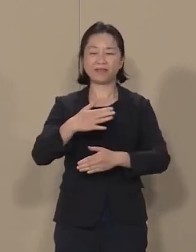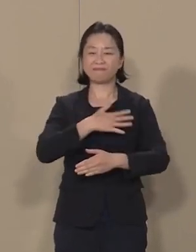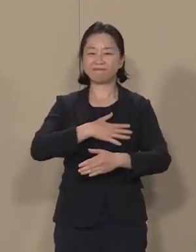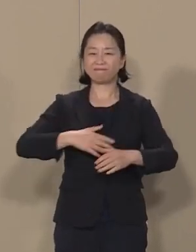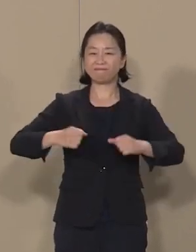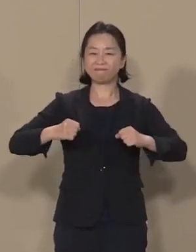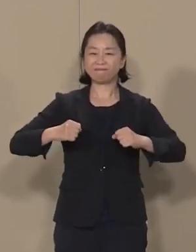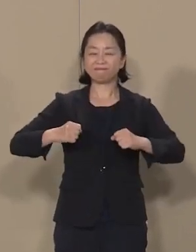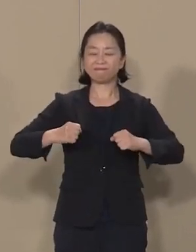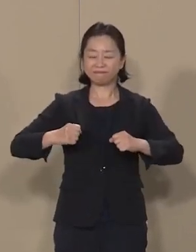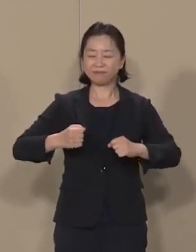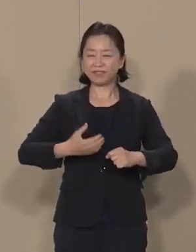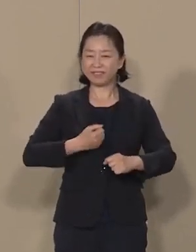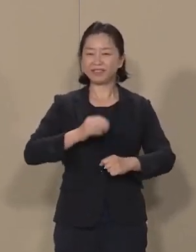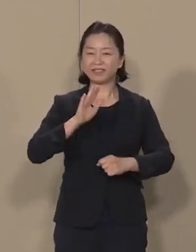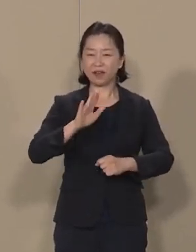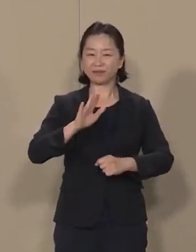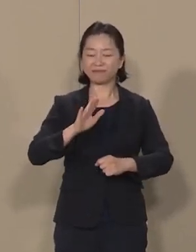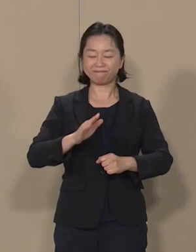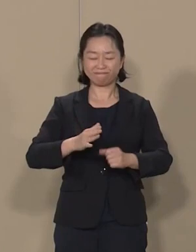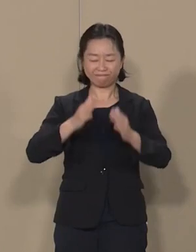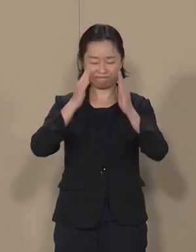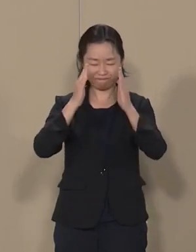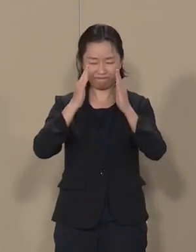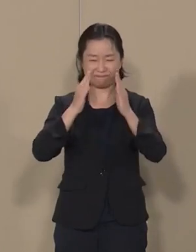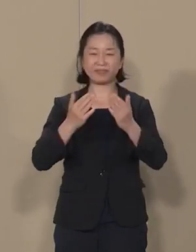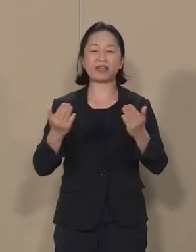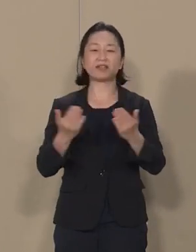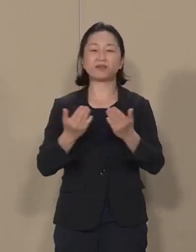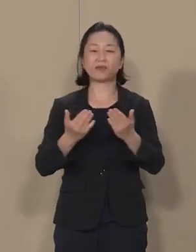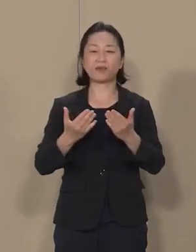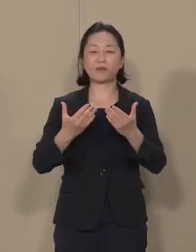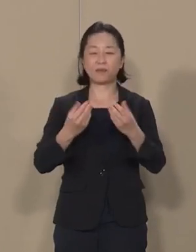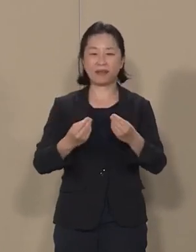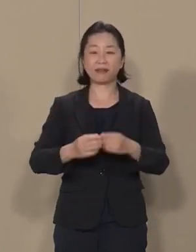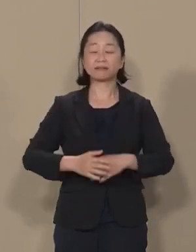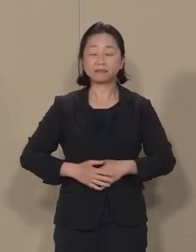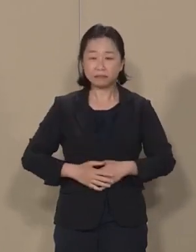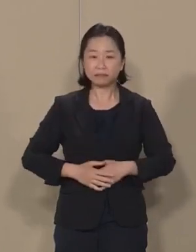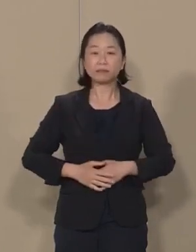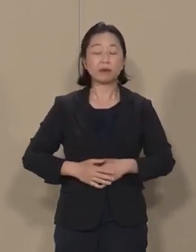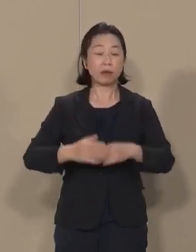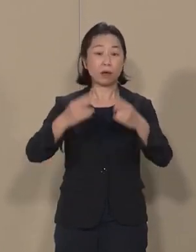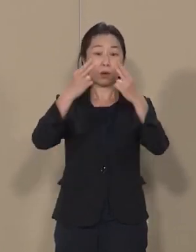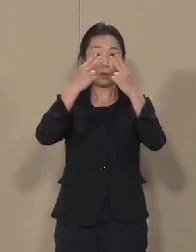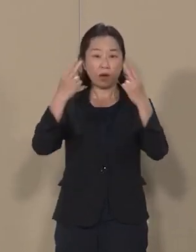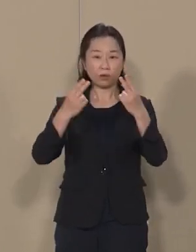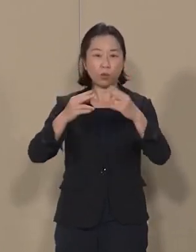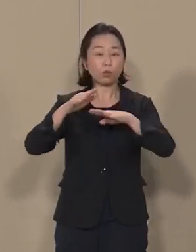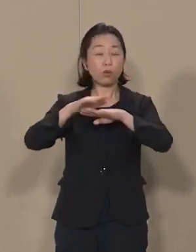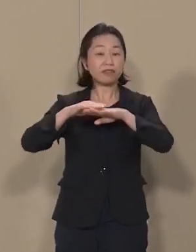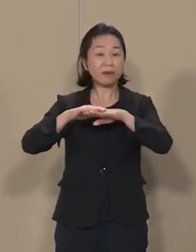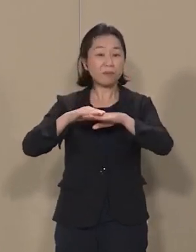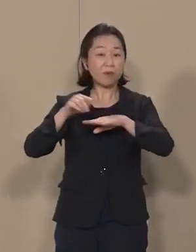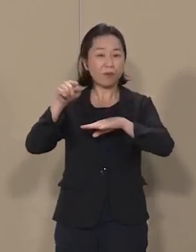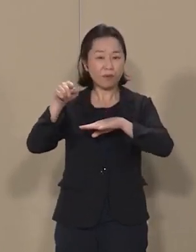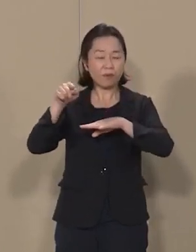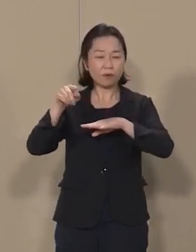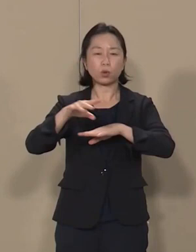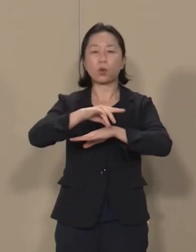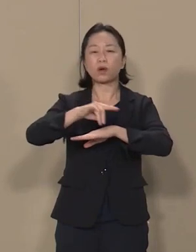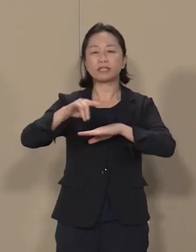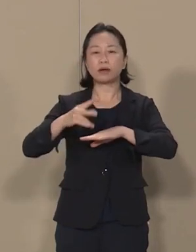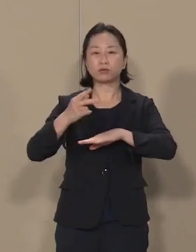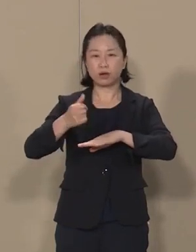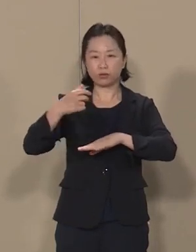自信がありますので全力投球で頑張ってきました地方勤務もありまして札幌黄日札幌市の企画課